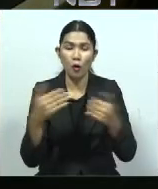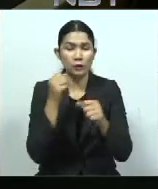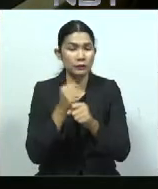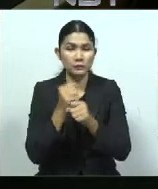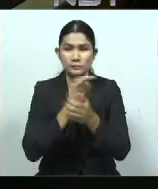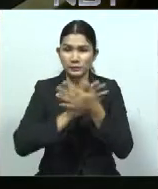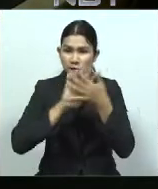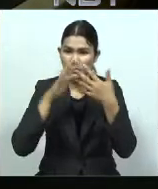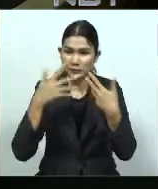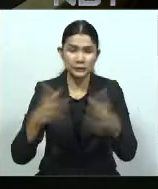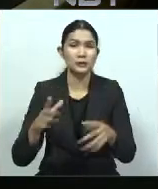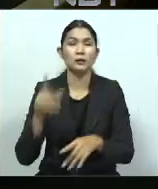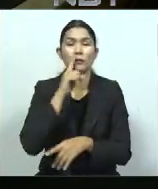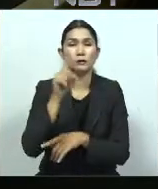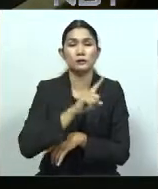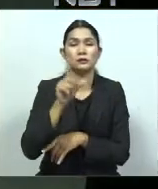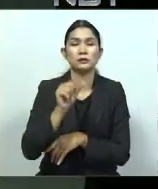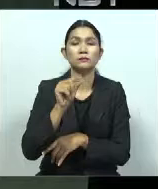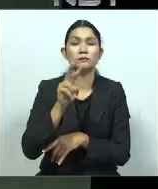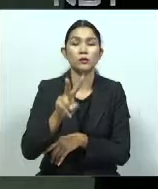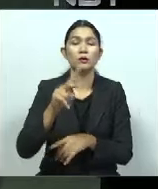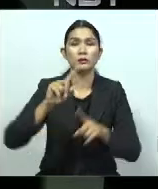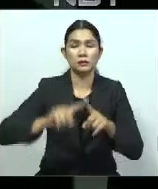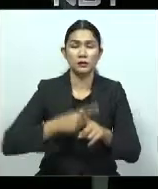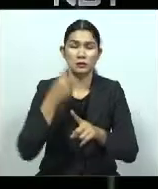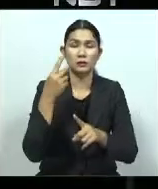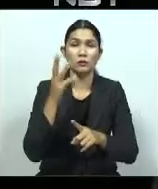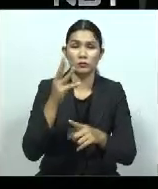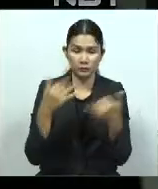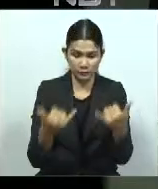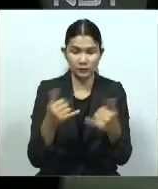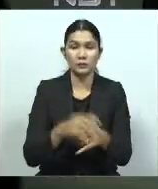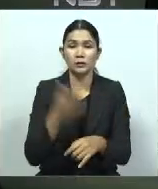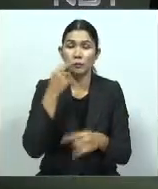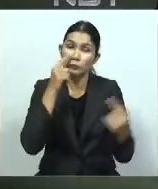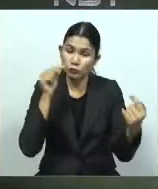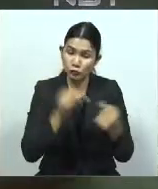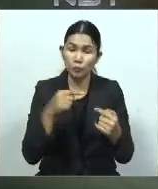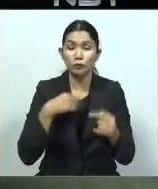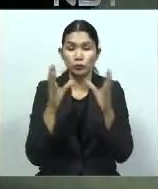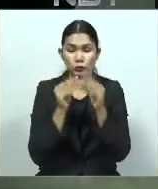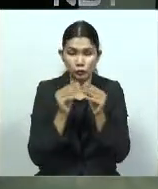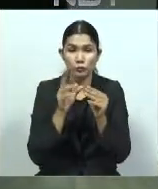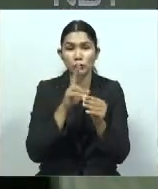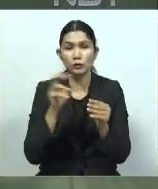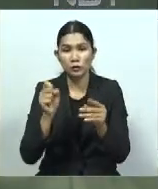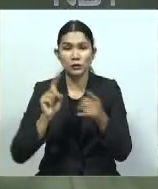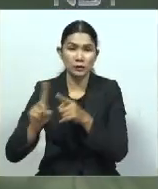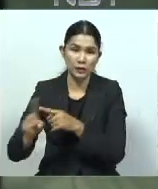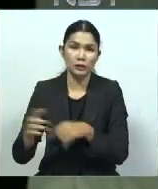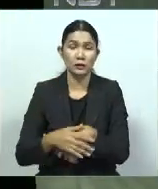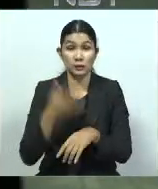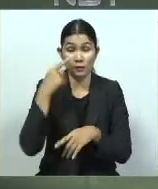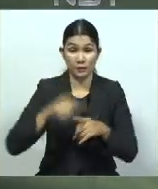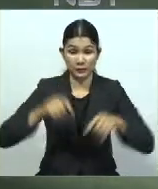ให้แล้วเสร็จก่อนวันที่22มิถุนายนเพื่อใช้สำหรับการประชุมวุฒิสภาและก็สภาผู้แทนราษฎรเพราะสัญญา